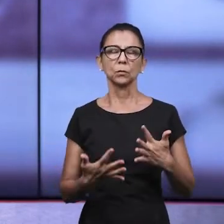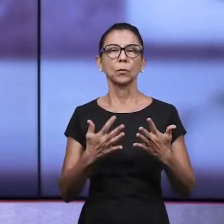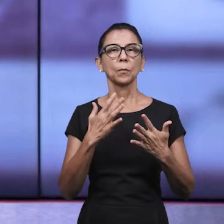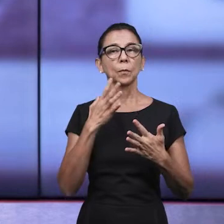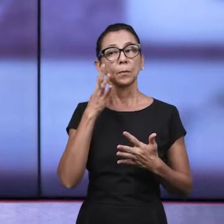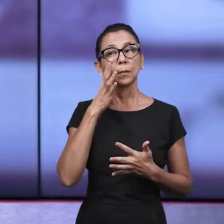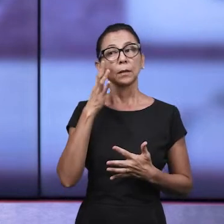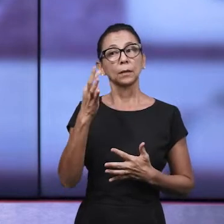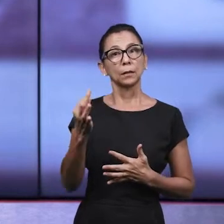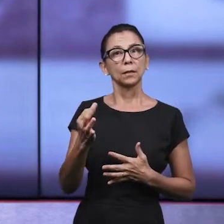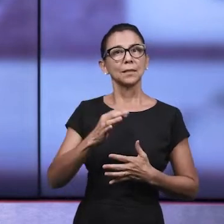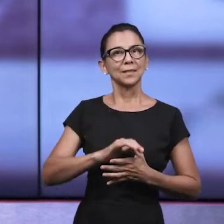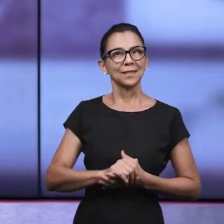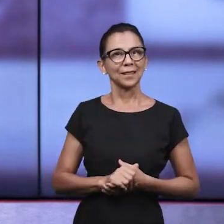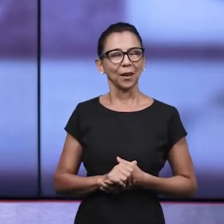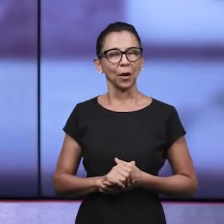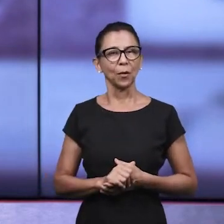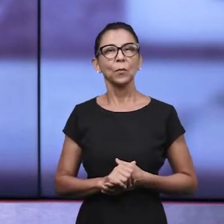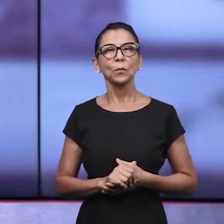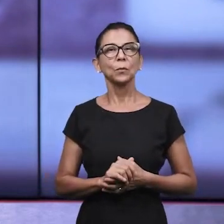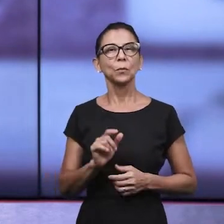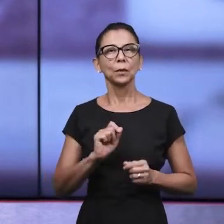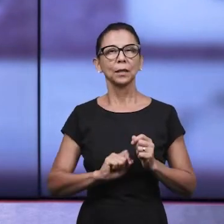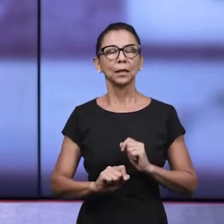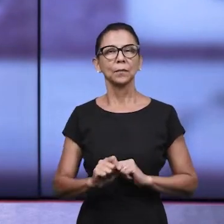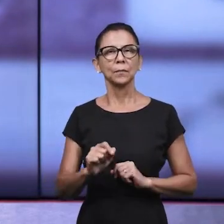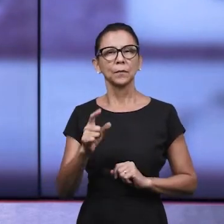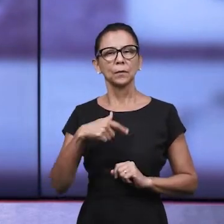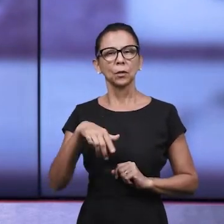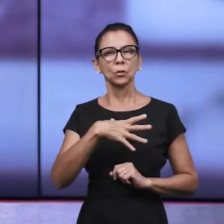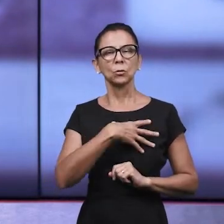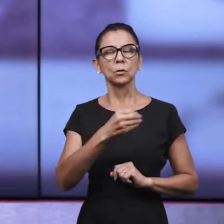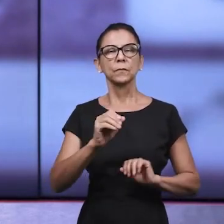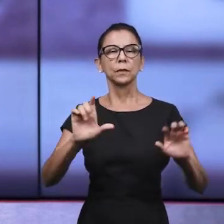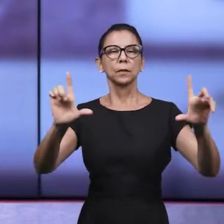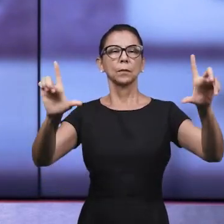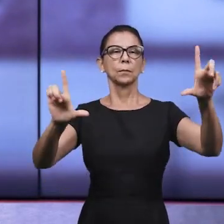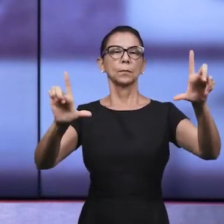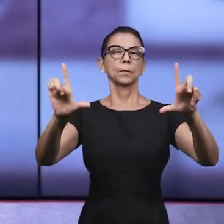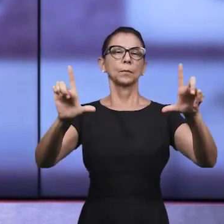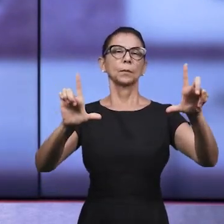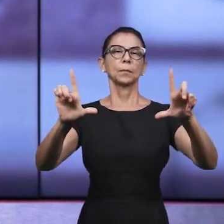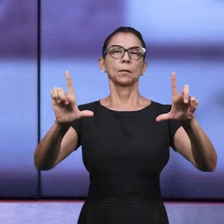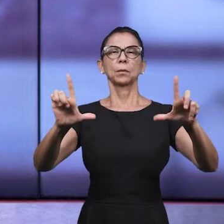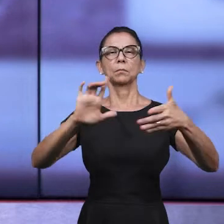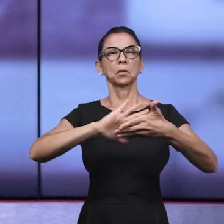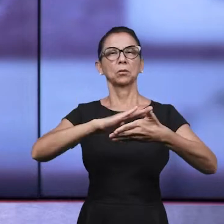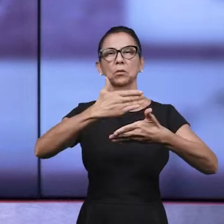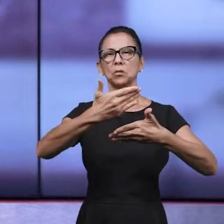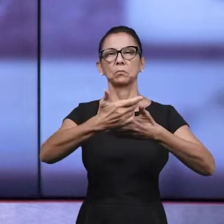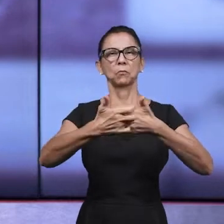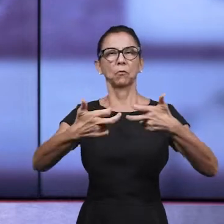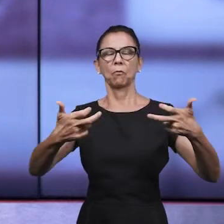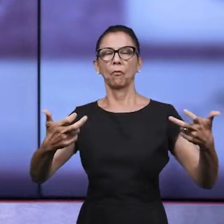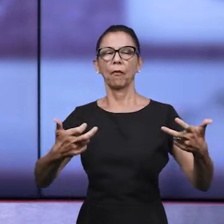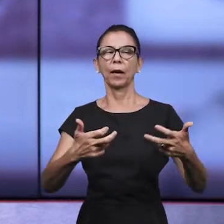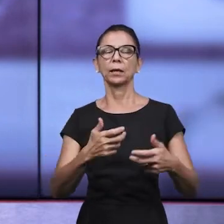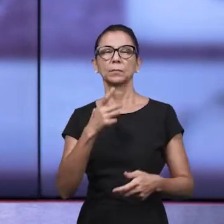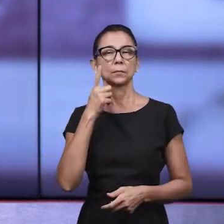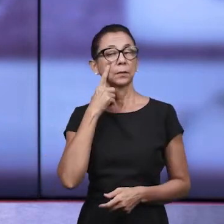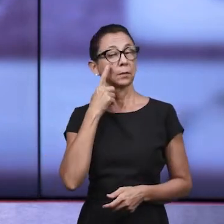d'attention avec le temps que nos enfants passent devant l'écran. Mais prendre soin aussi du